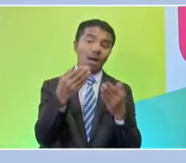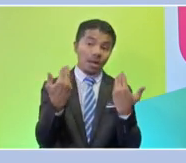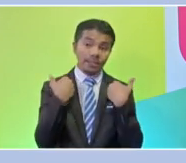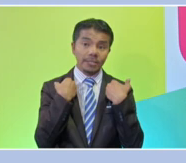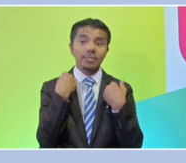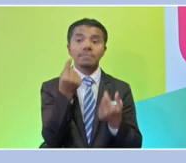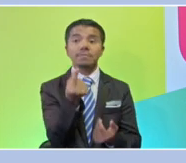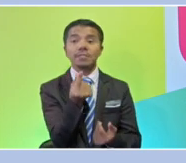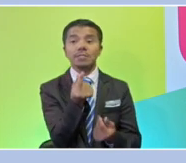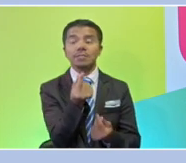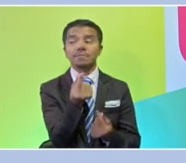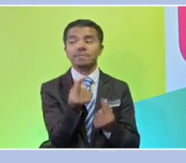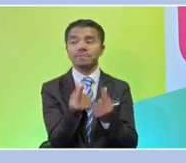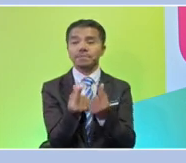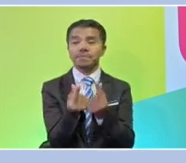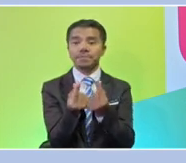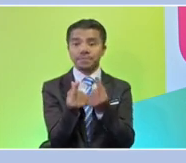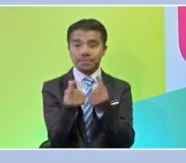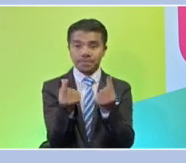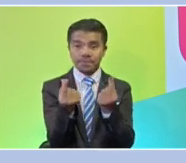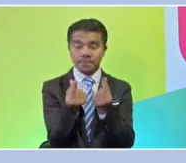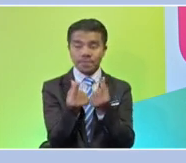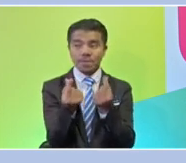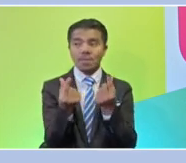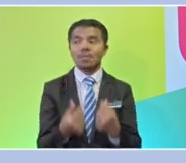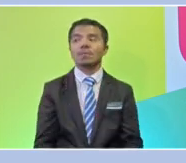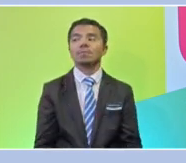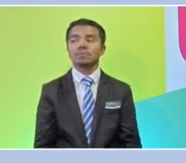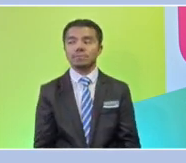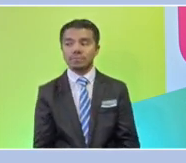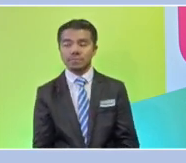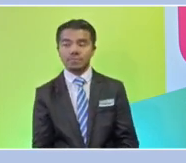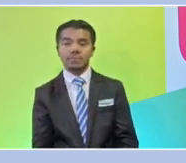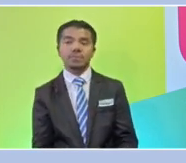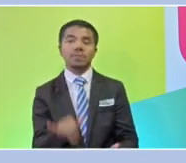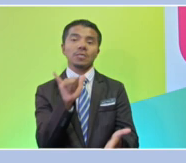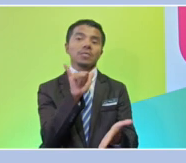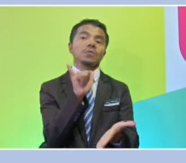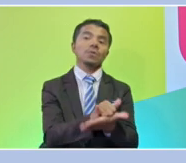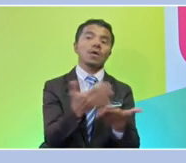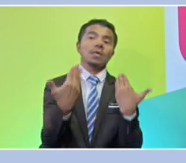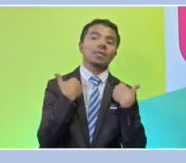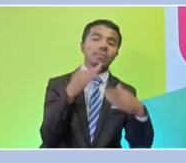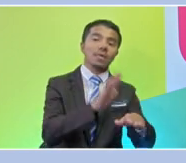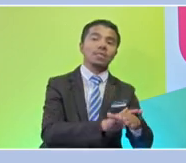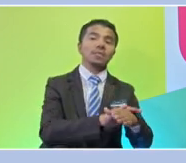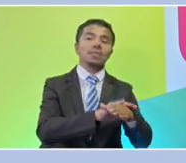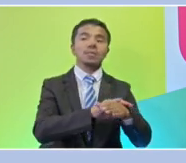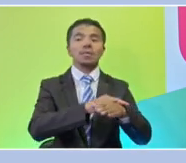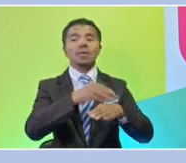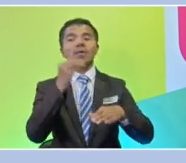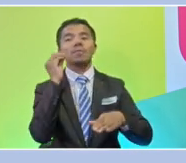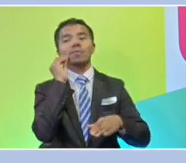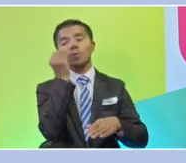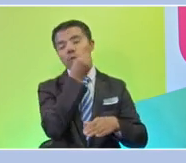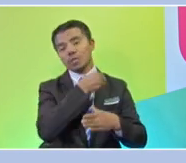sama adem biji benih itu terdapat pada bunga ataupun biji benih itu terdapat di dalam buah Oke Mari